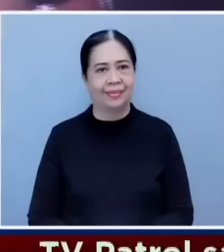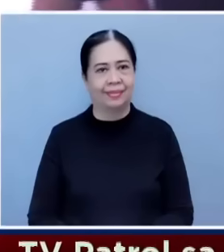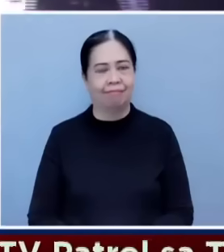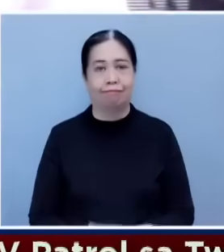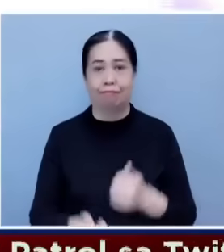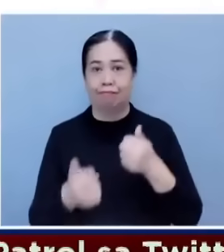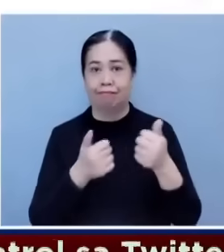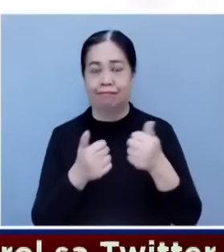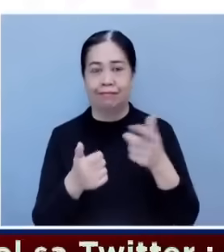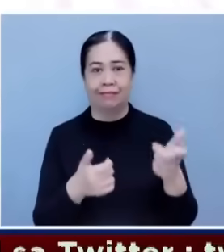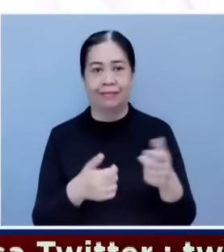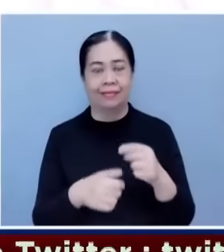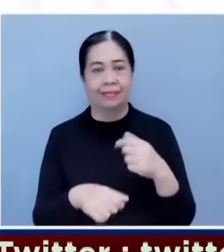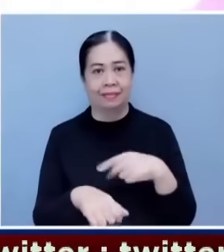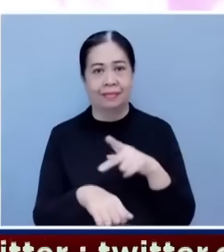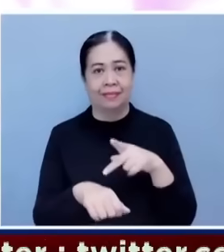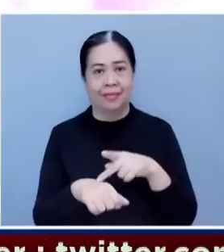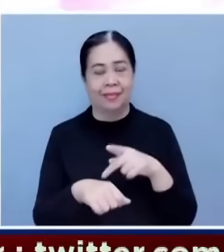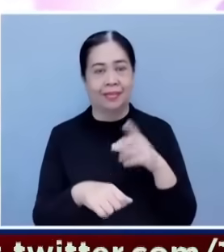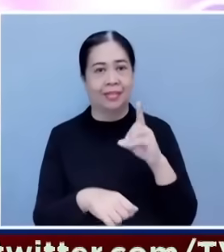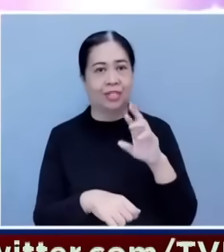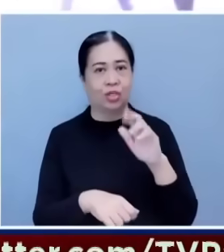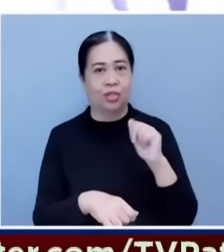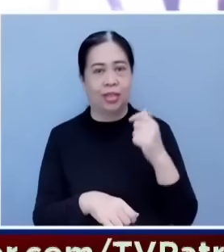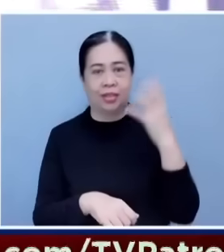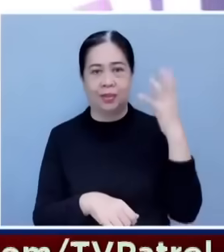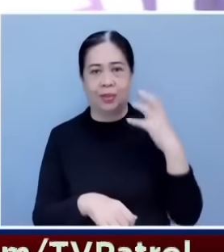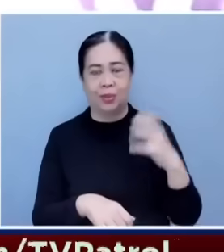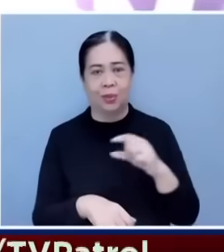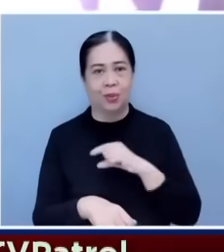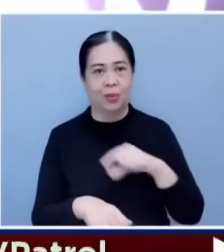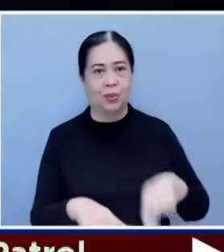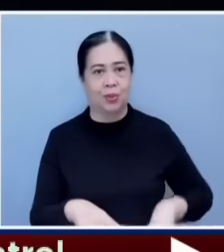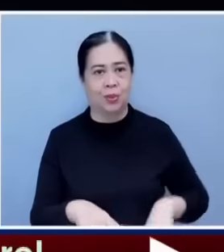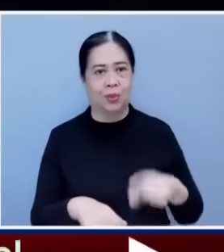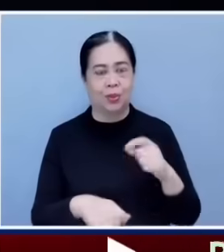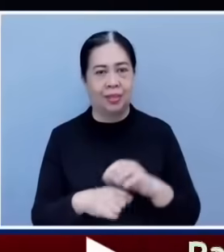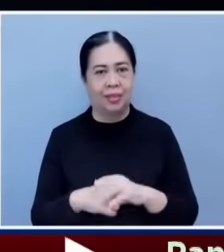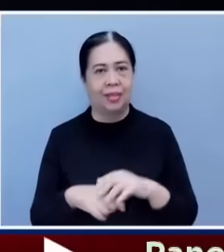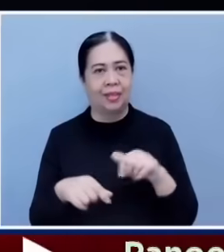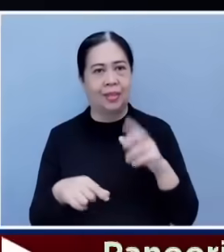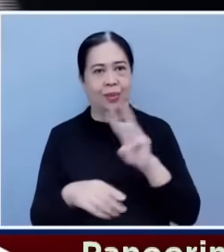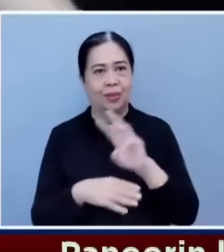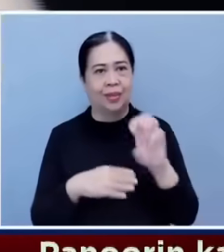Nagpasiklab ang mga local drag queens sa Halloween Ball nitong weekend.